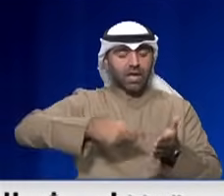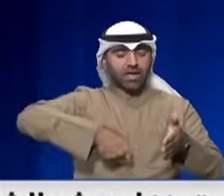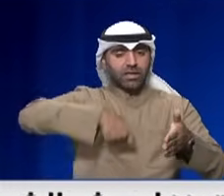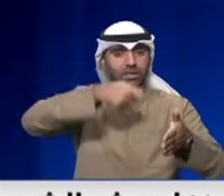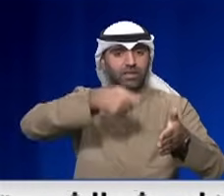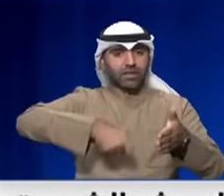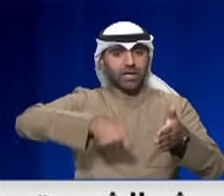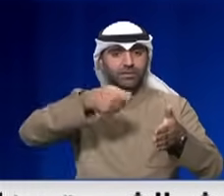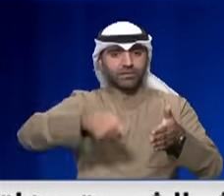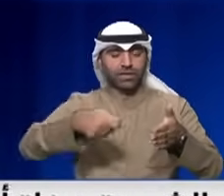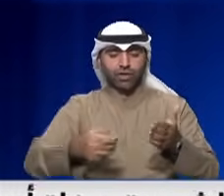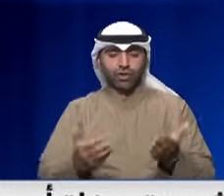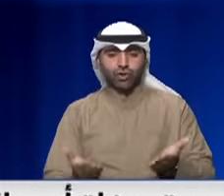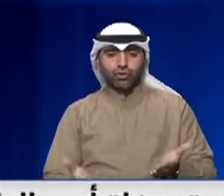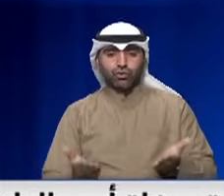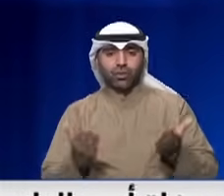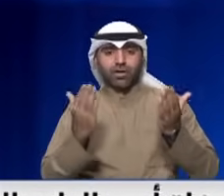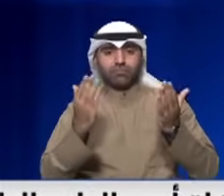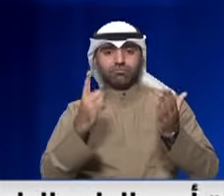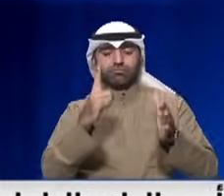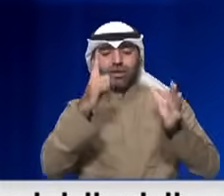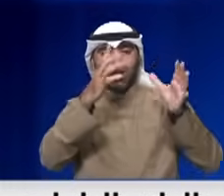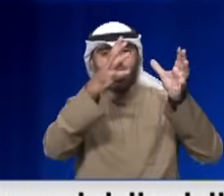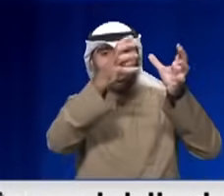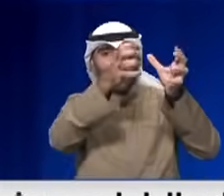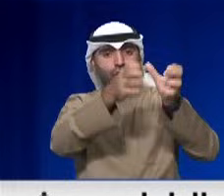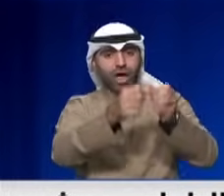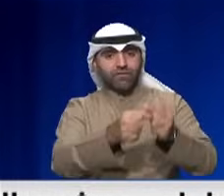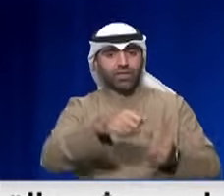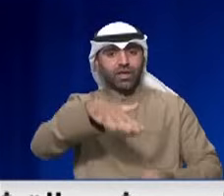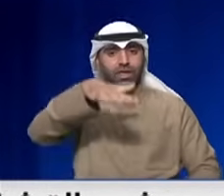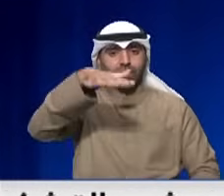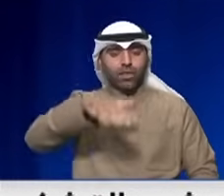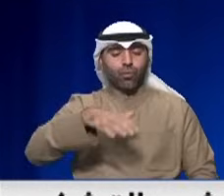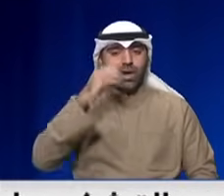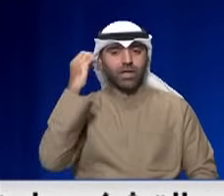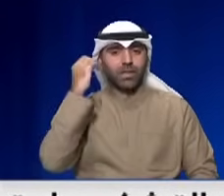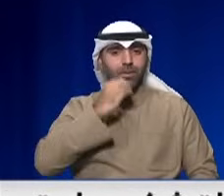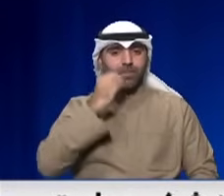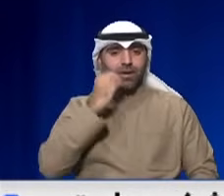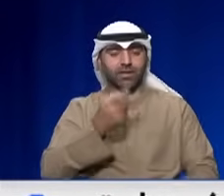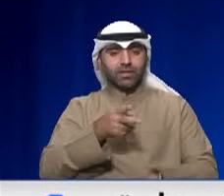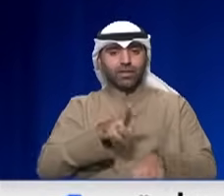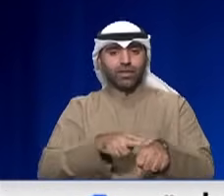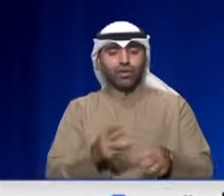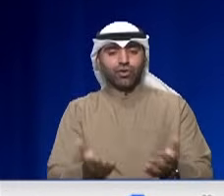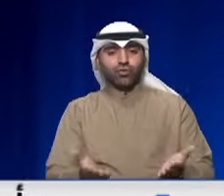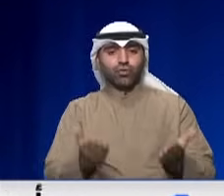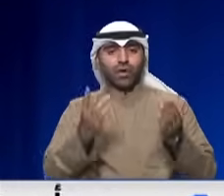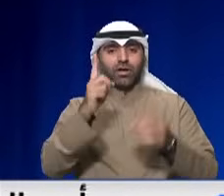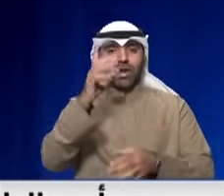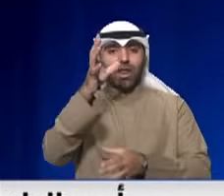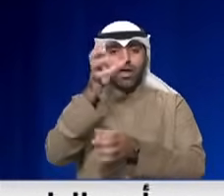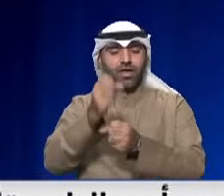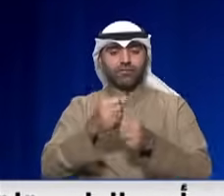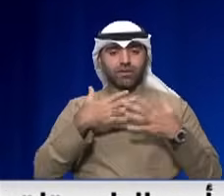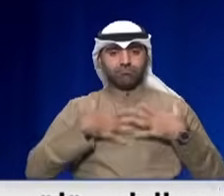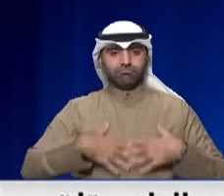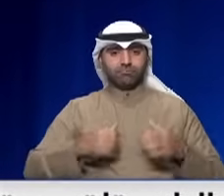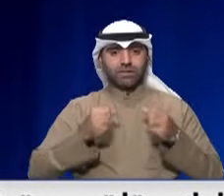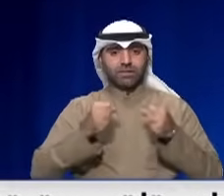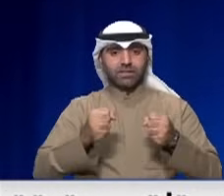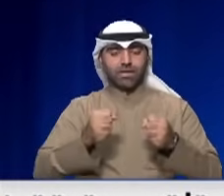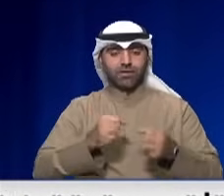شكره وتقديره على ما اعرب عنه من تعاطف ومواساه بهذا المصاب متمنيا سموه له موفور